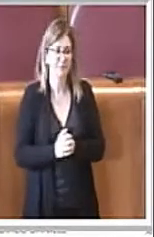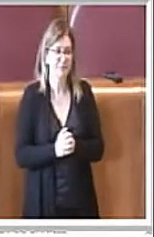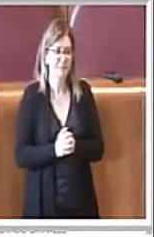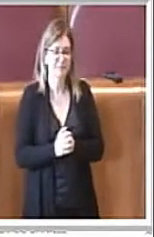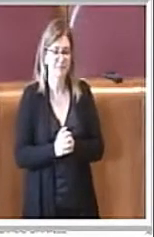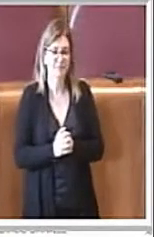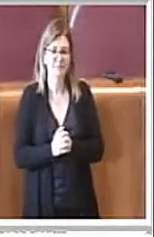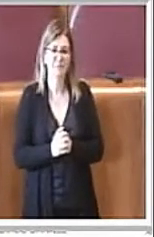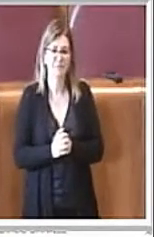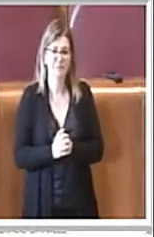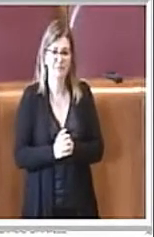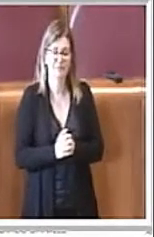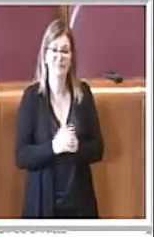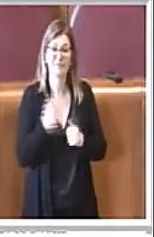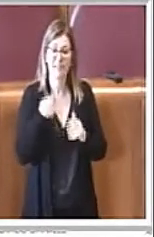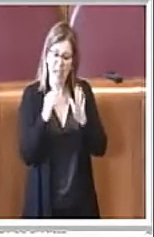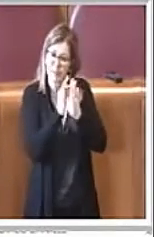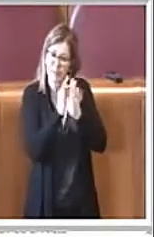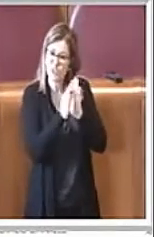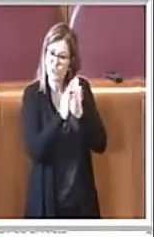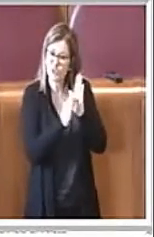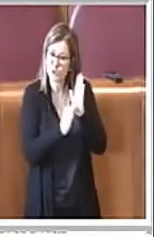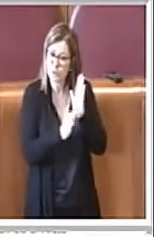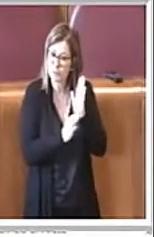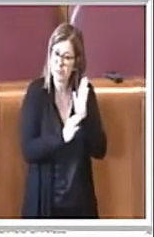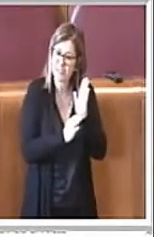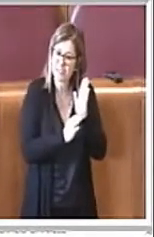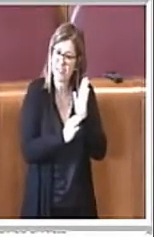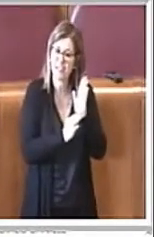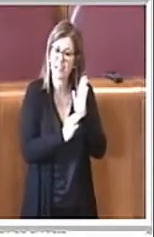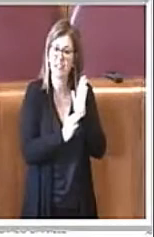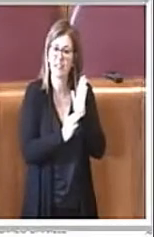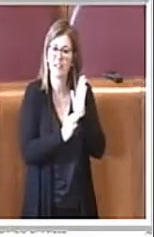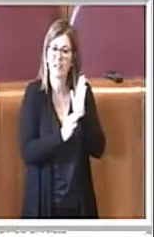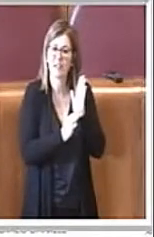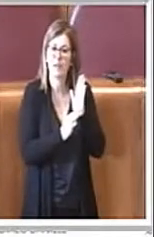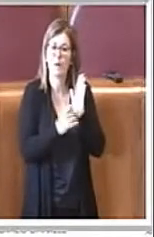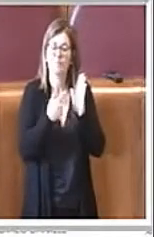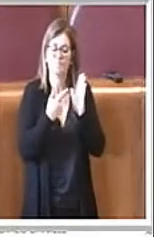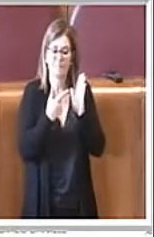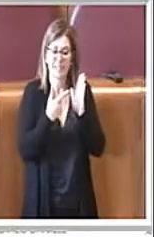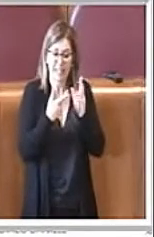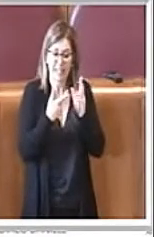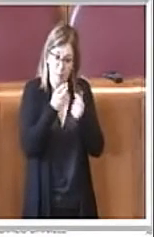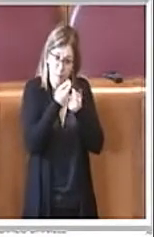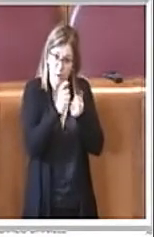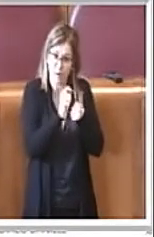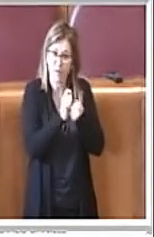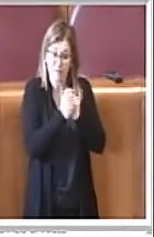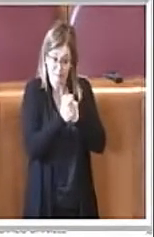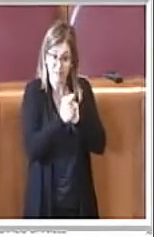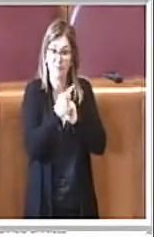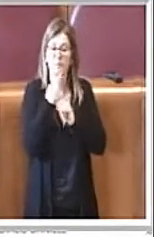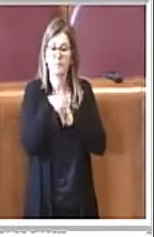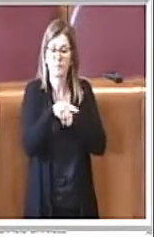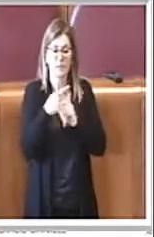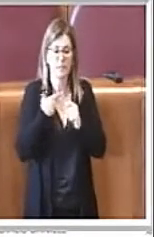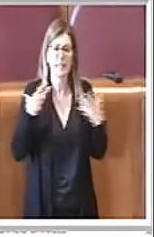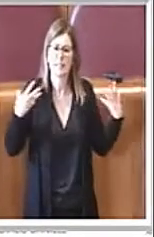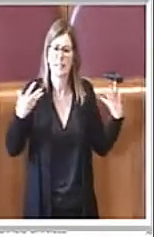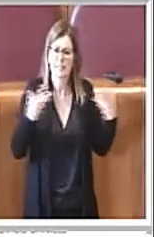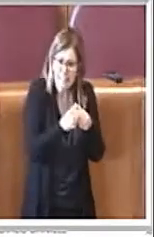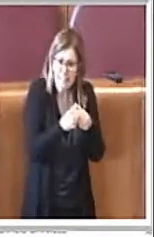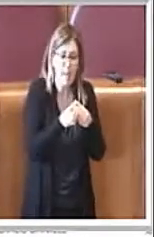I principi che abbiamo ulteriormente e gli indirizzi formulato vanno dalla coprogettazione